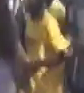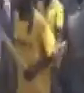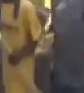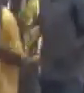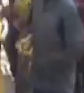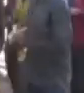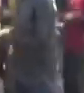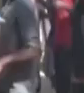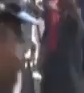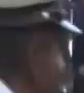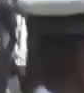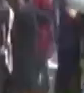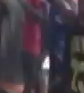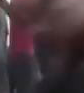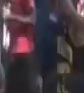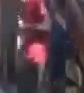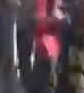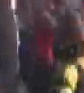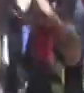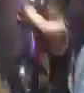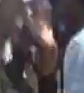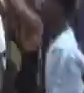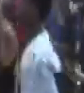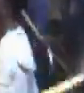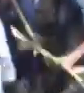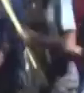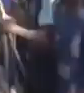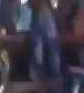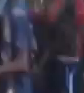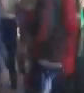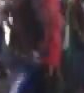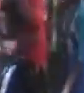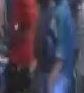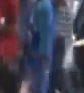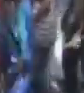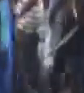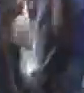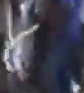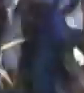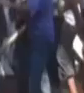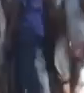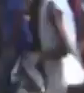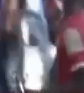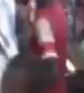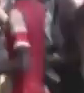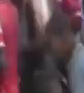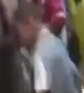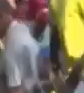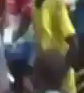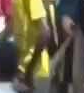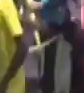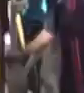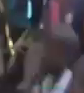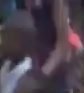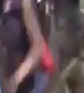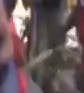Amsha amsha, kuanzia siku kadhaa nyuma wakazi wa Makunduchi na vitongoji vya jirani kujiandaa kwa kutengeneza fimbo za jani la mgomba kwa